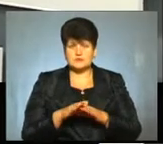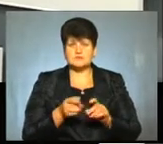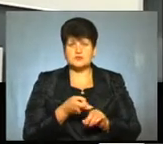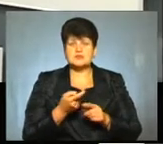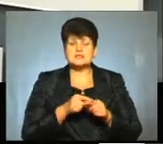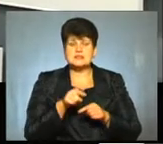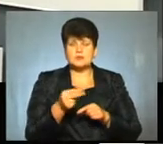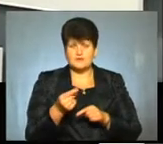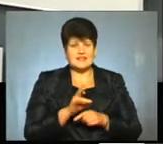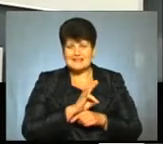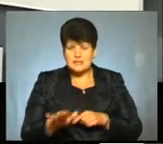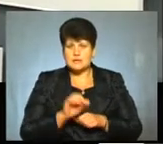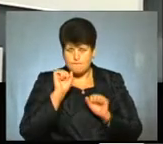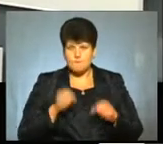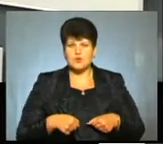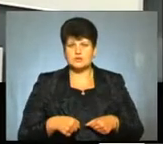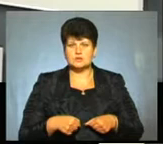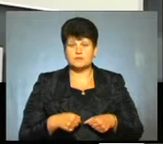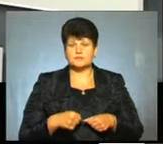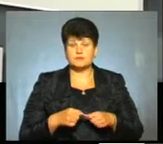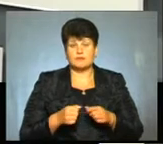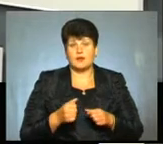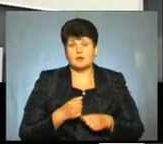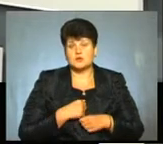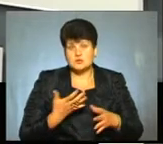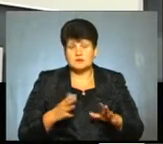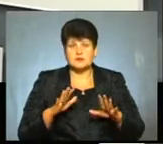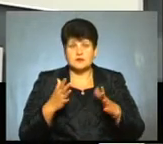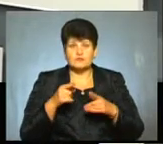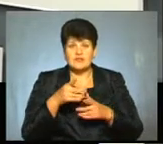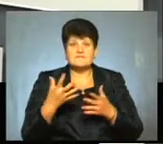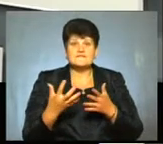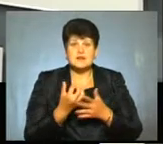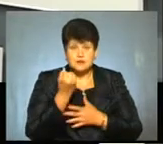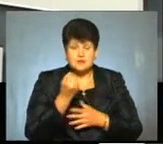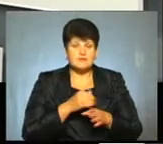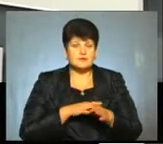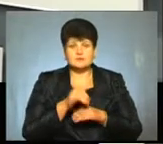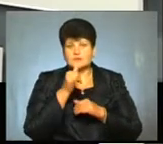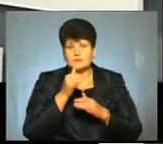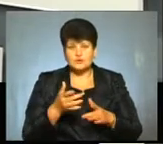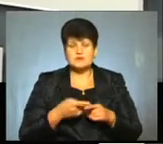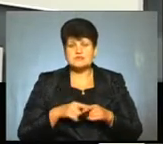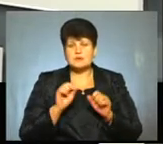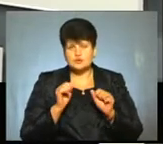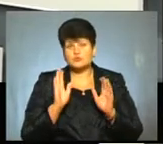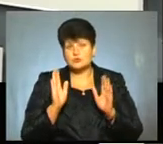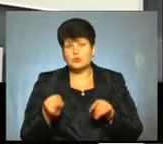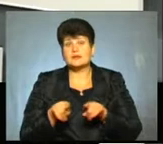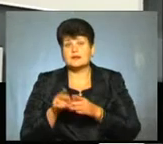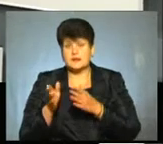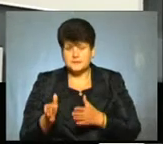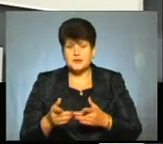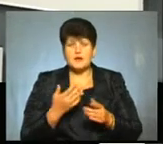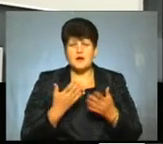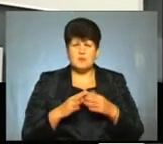рамках цих коштів. Він каже вперто, ні, можливо. І, на жаль, ну тут так трапляється, що вони виграють, але неможливо це реалізувати. Це може бути такий момент,